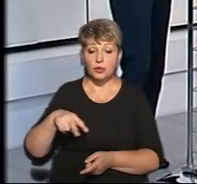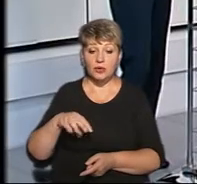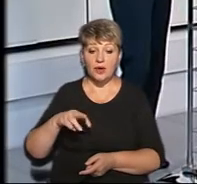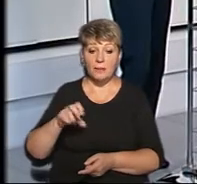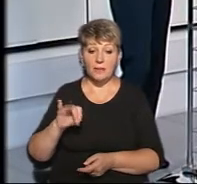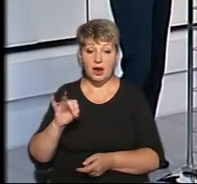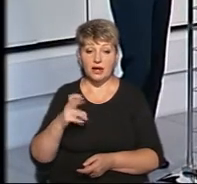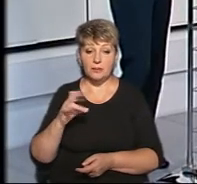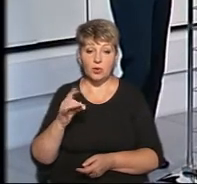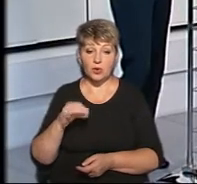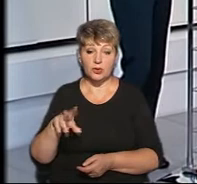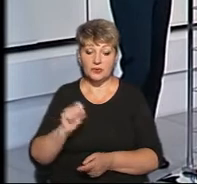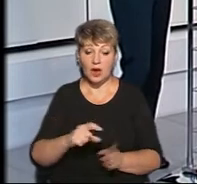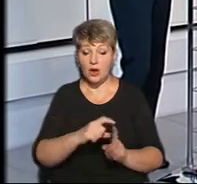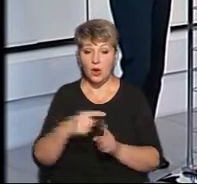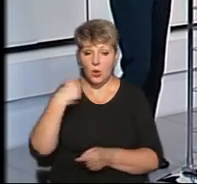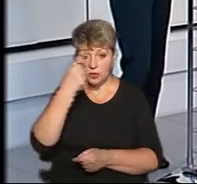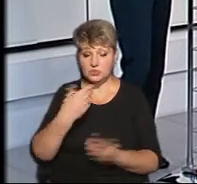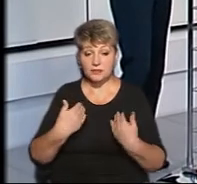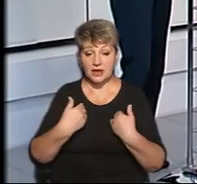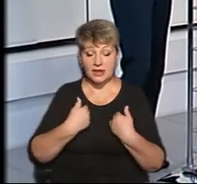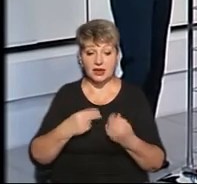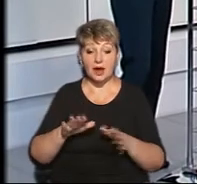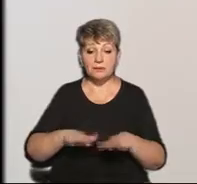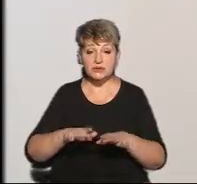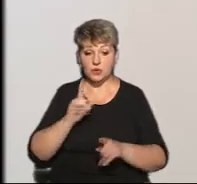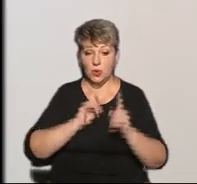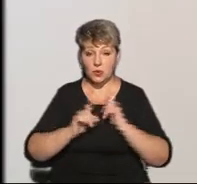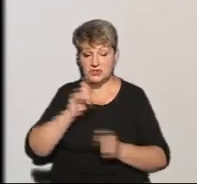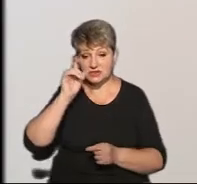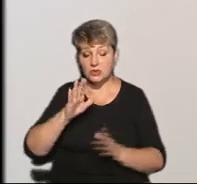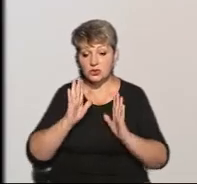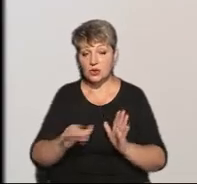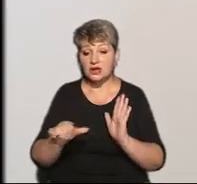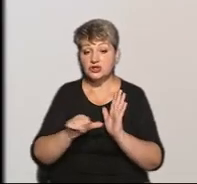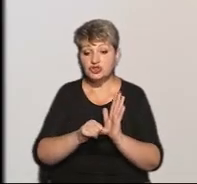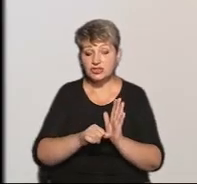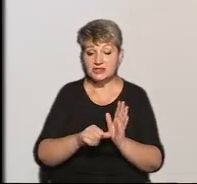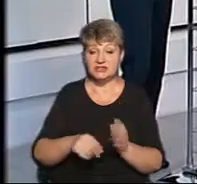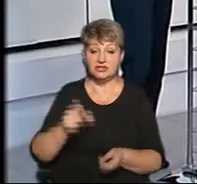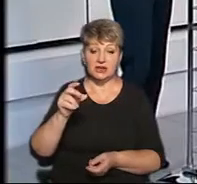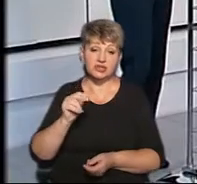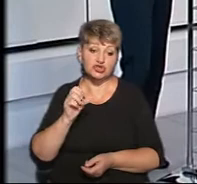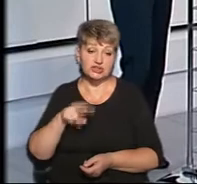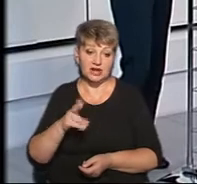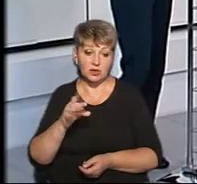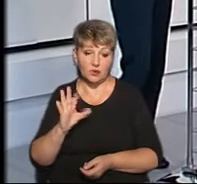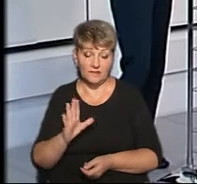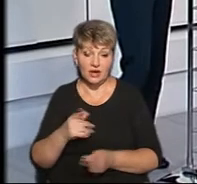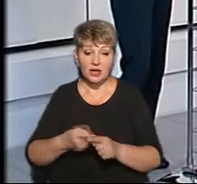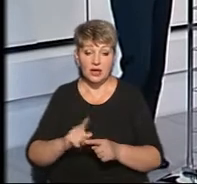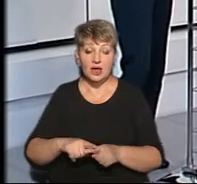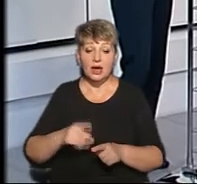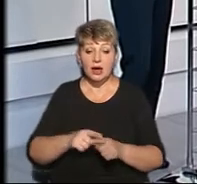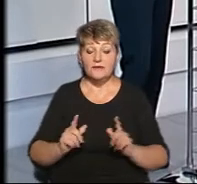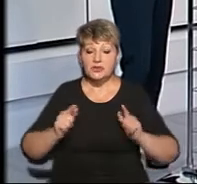Майборди. Цитата. «Особисто я, член Ради міської організації, знаю тільки 6 членів партії у Черкасах. Як наслідок, маємо профанацію партійної